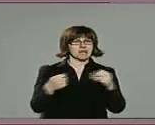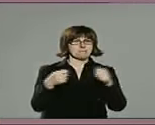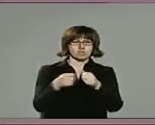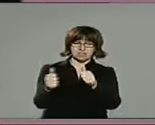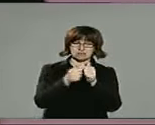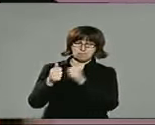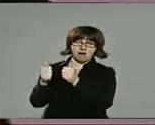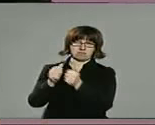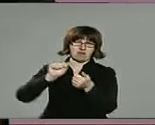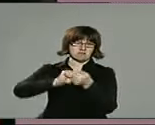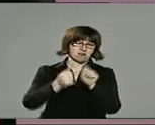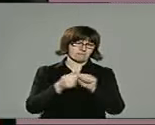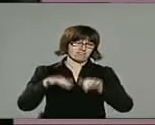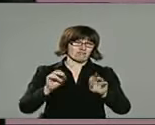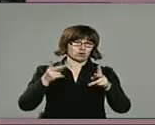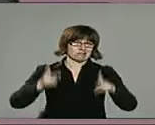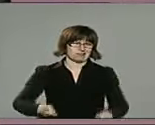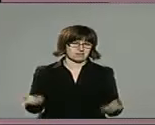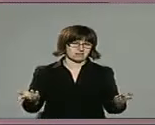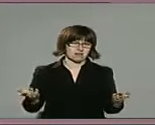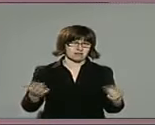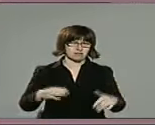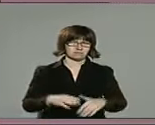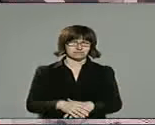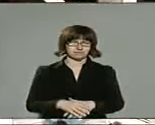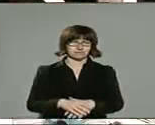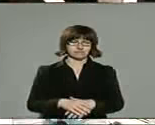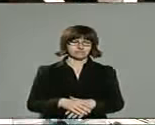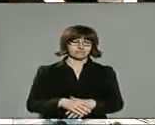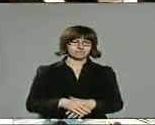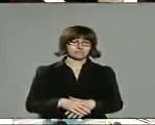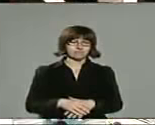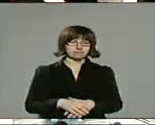Bündnispartner in diesem Kampf für mehr Gerechtigkeit.